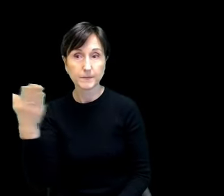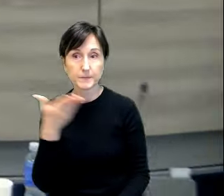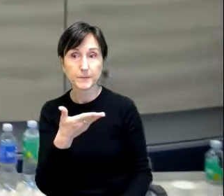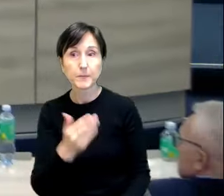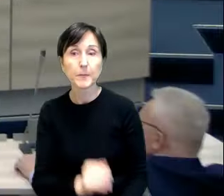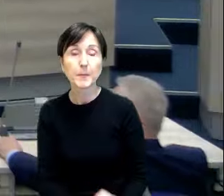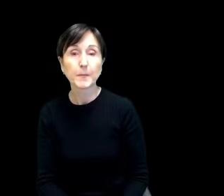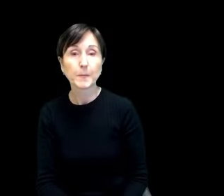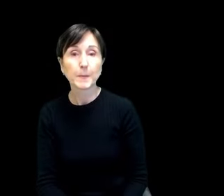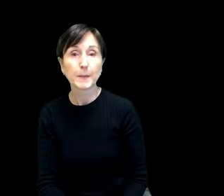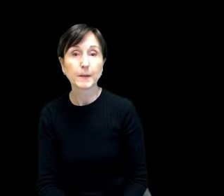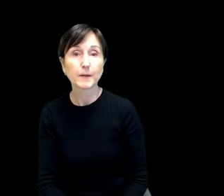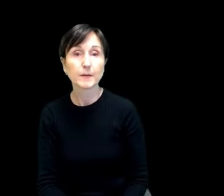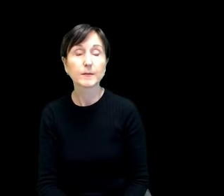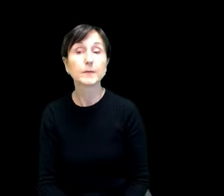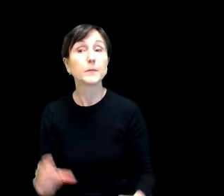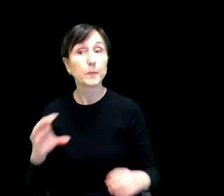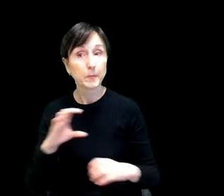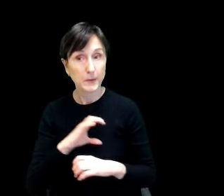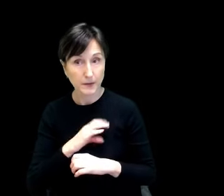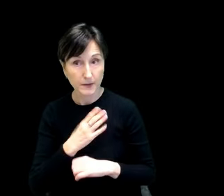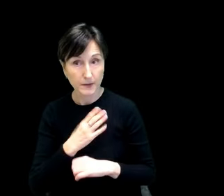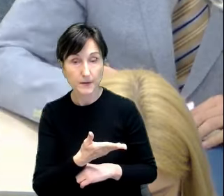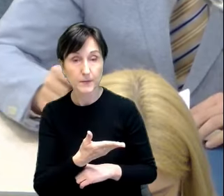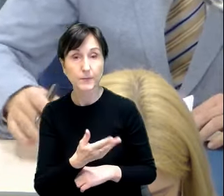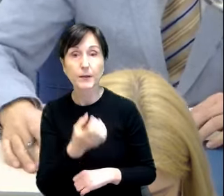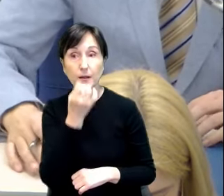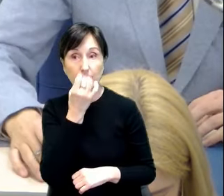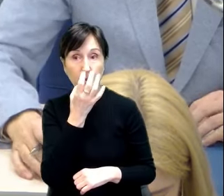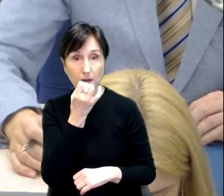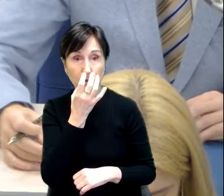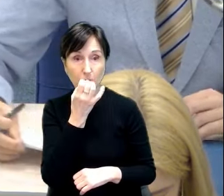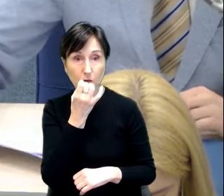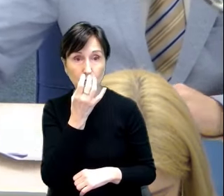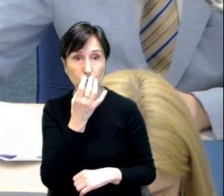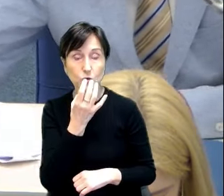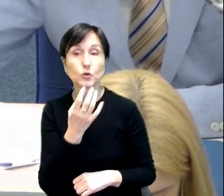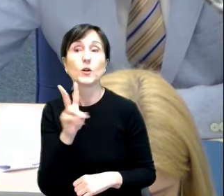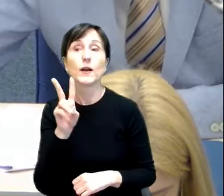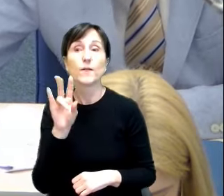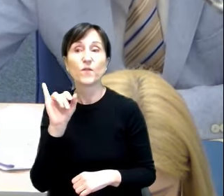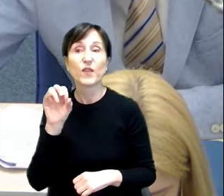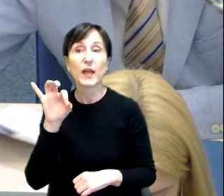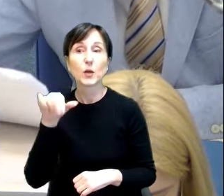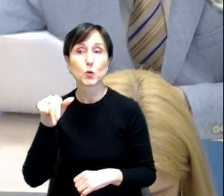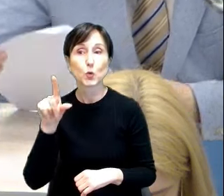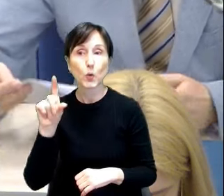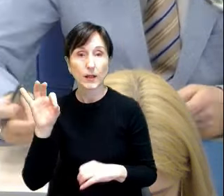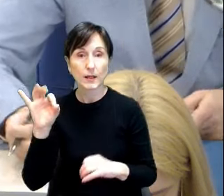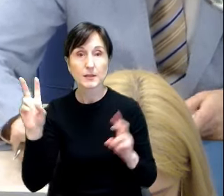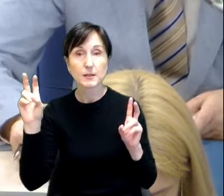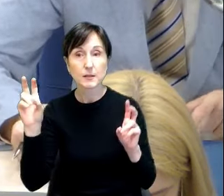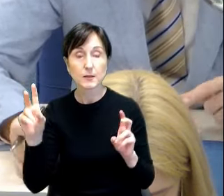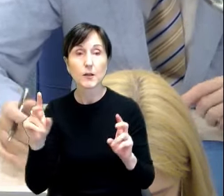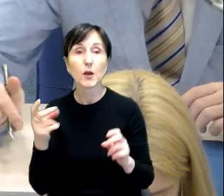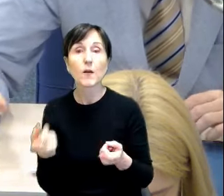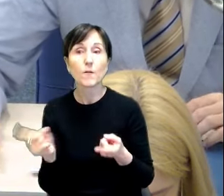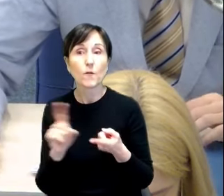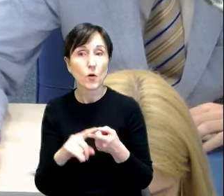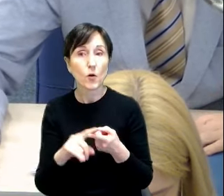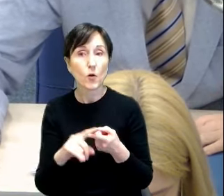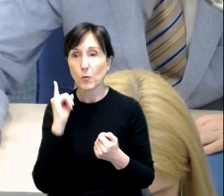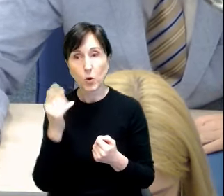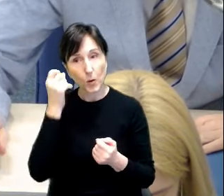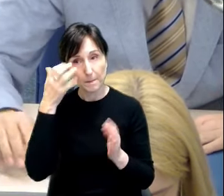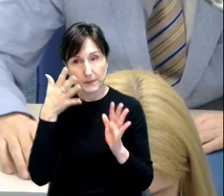prašauas mere praeitų metų gegužė sporto centro vesolo atstovai informavo jus ir sporto komitetą dėl prastos psichologinės